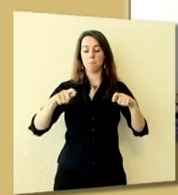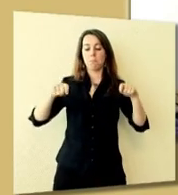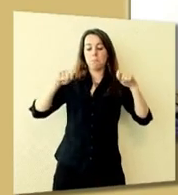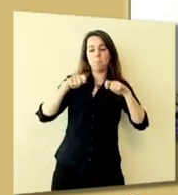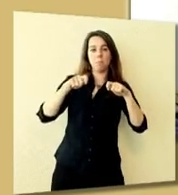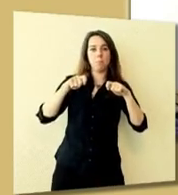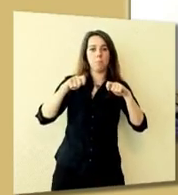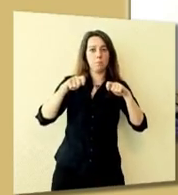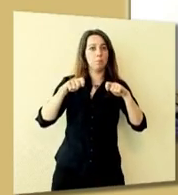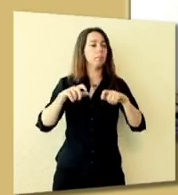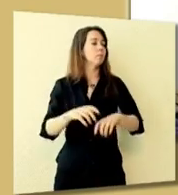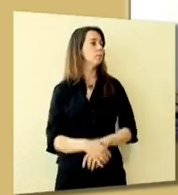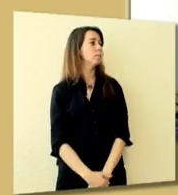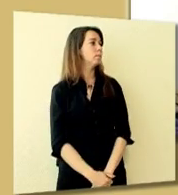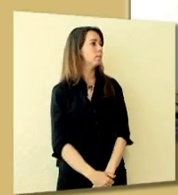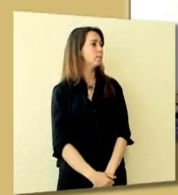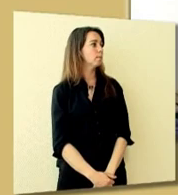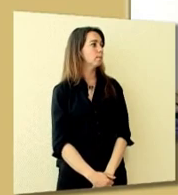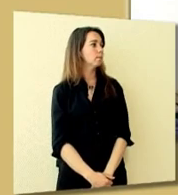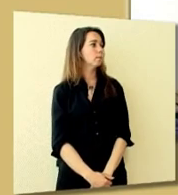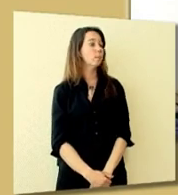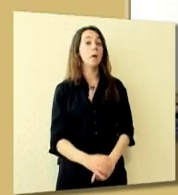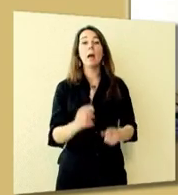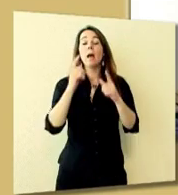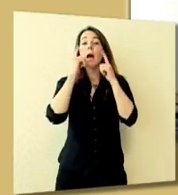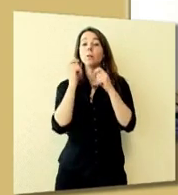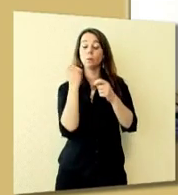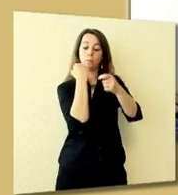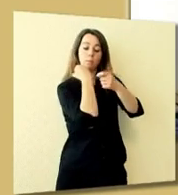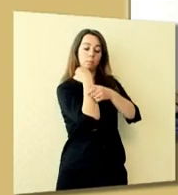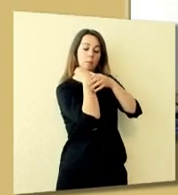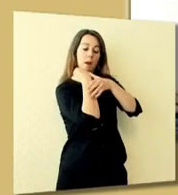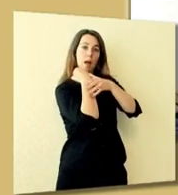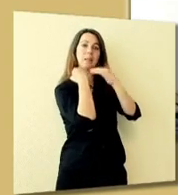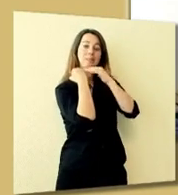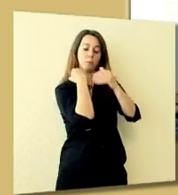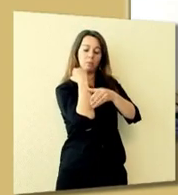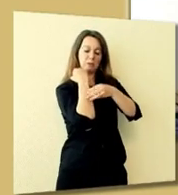Le reste du tissu, on va bien le lisser. Surtout pas de plis dans le dos.